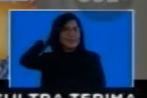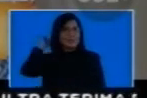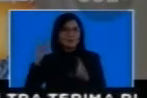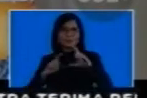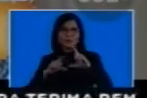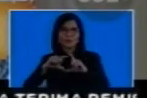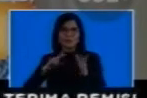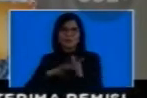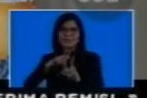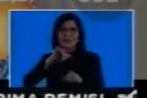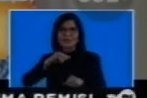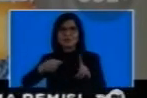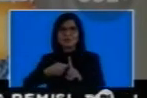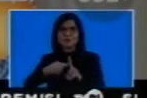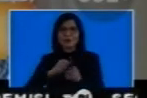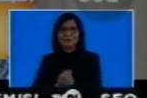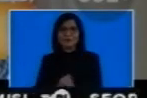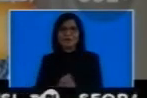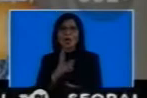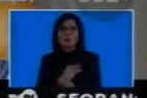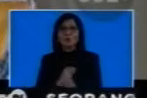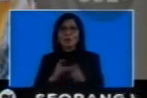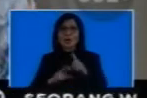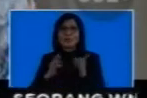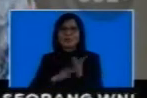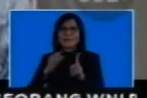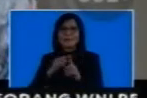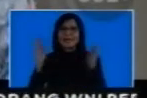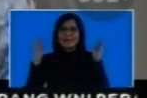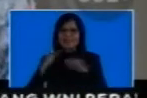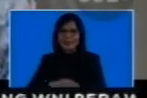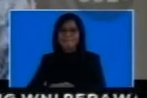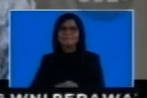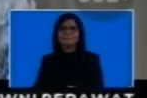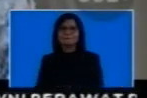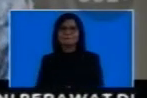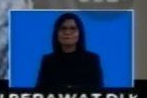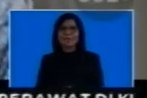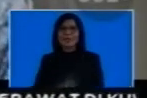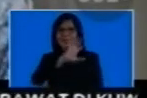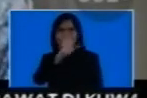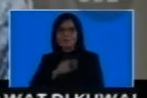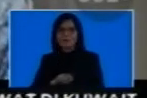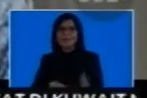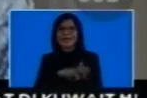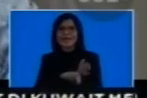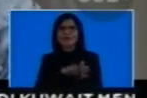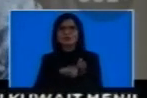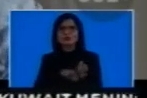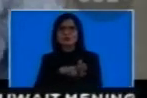Islam Baitul Izzah, Kabupaten Nganjuk. Halo Bu Santi, mohon izin bacakan suratnya.